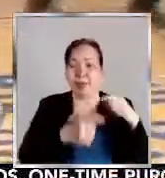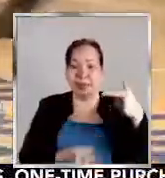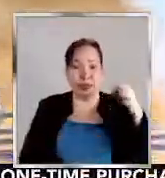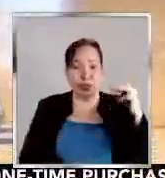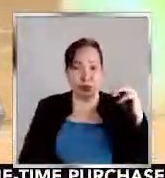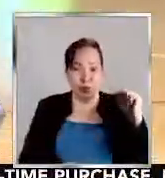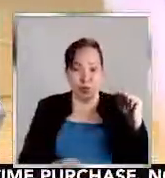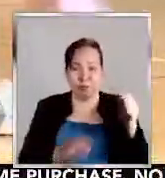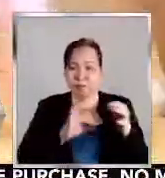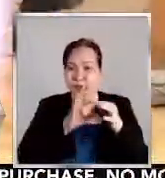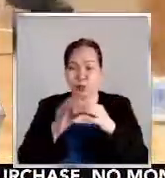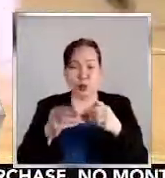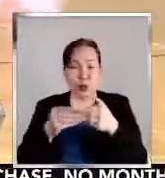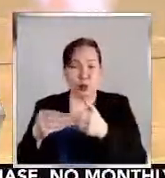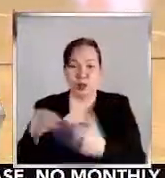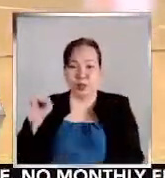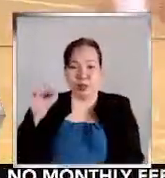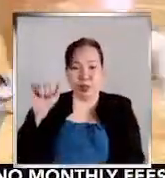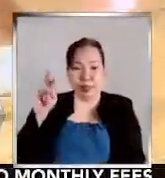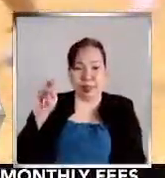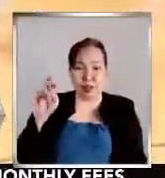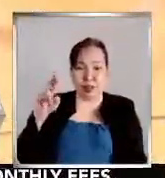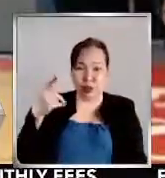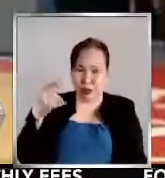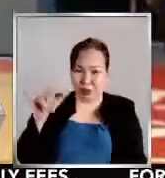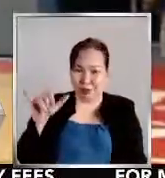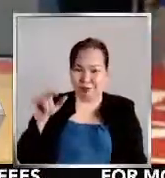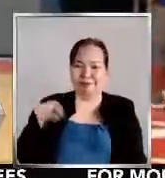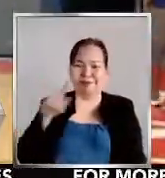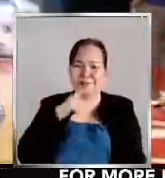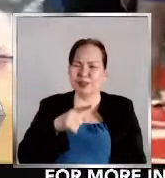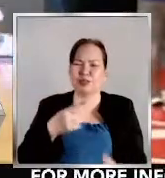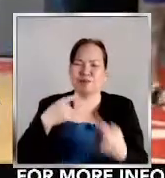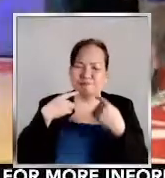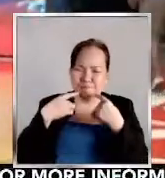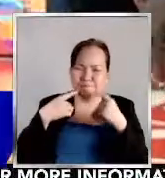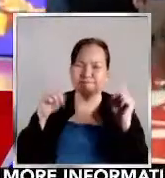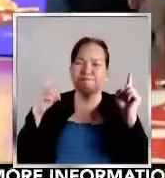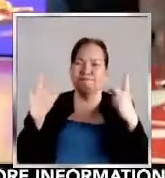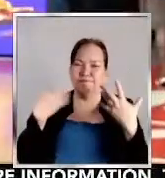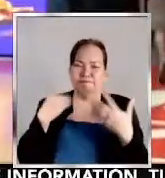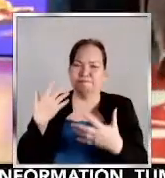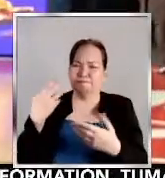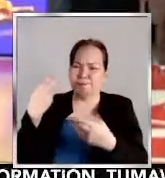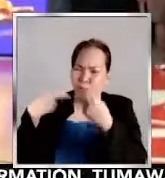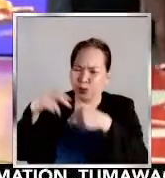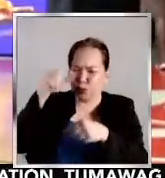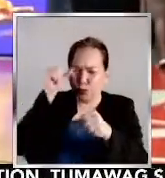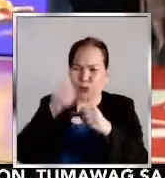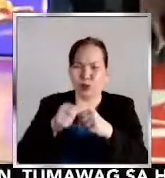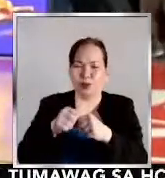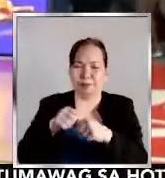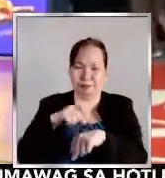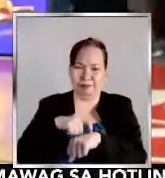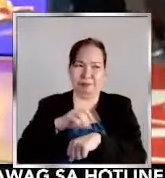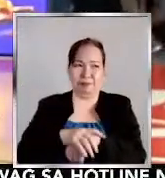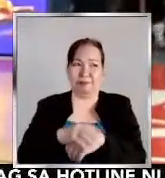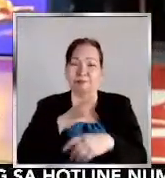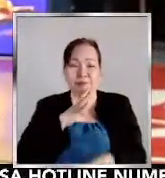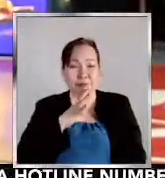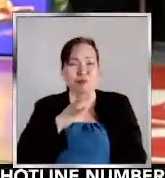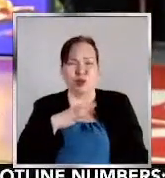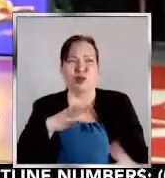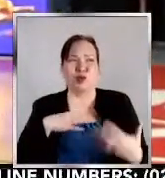sa isang matagumpay at makasaysayang season. This is a very challenging season pero we pulled it through and we're